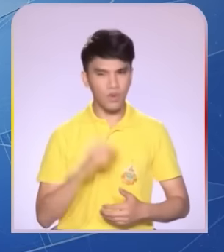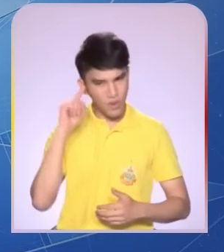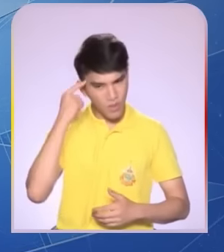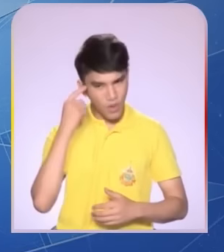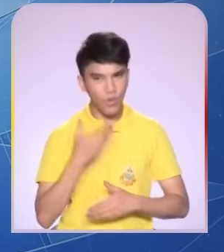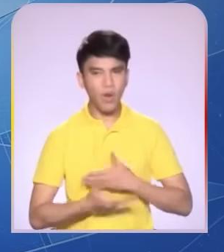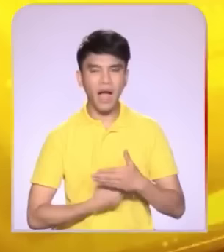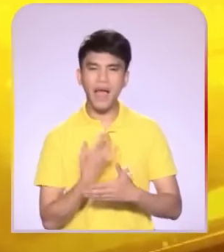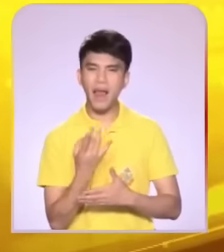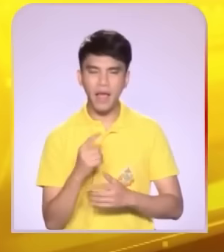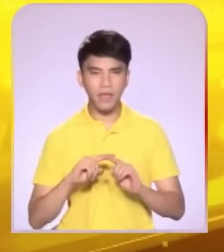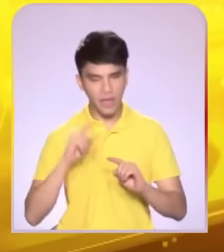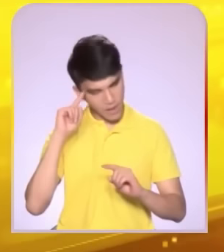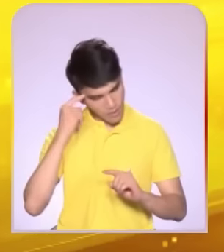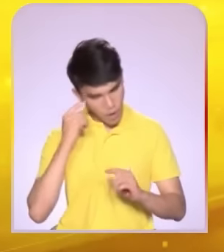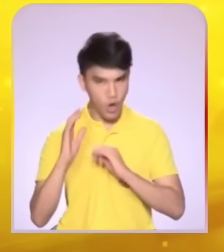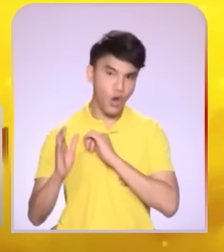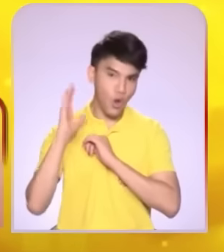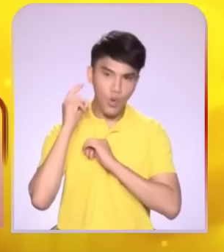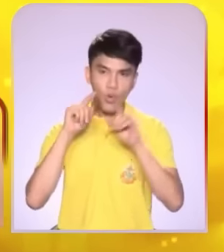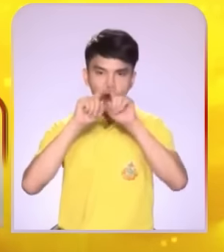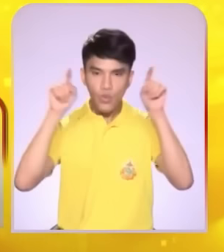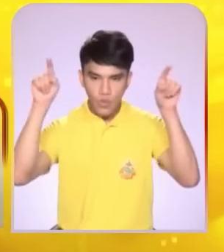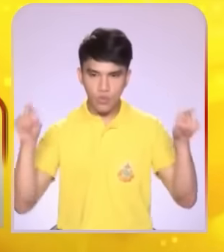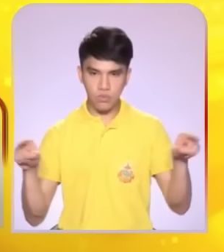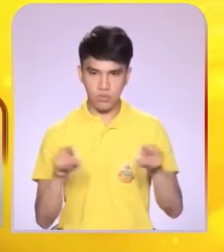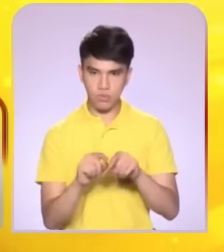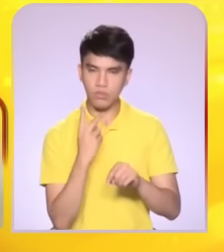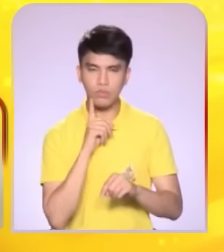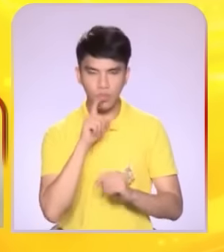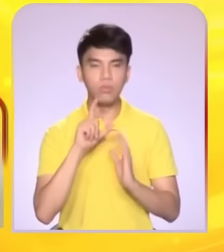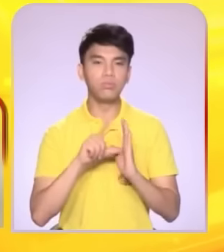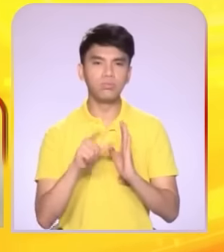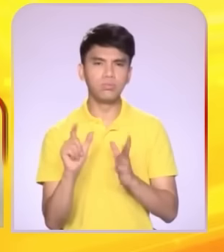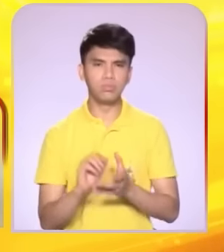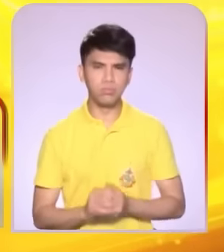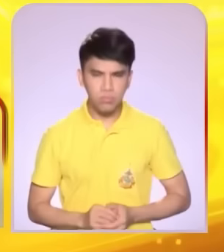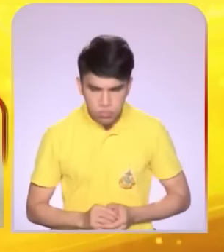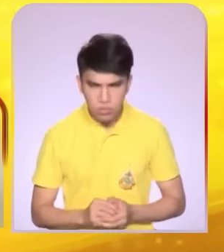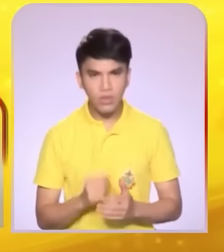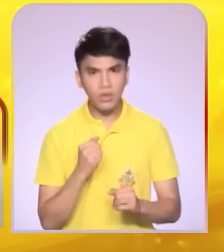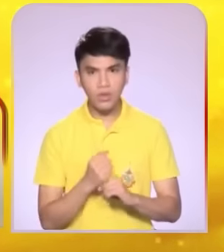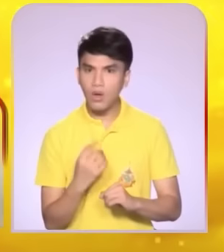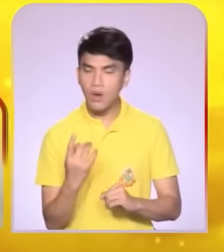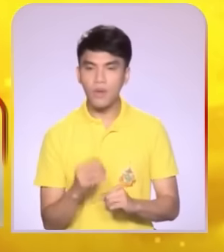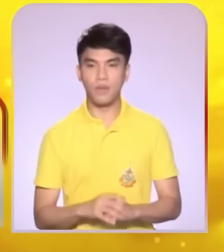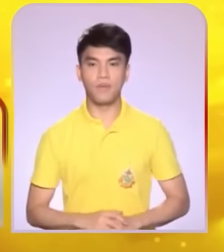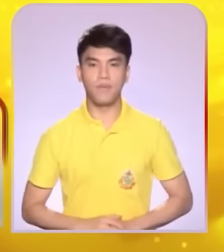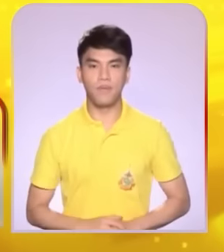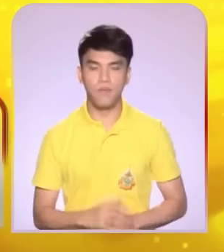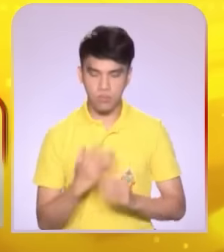าเป็นธุรกิจอะไรแต่พอจะเห็นโฆษณาตามป้ายอยู่บ้างจึงถามเลขาไปว่าพาร์ทเนอร์คือทำอะไรคำต